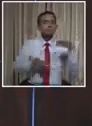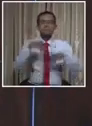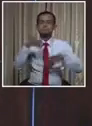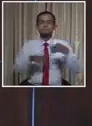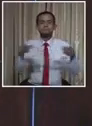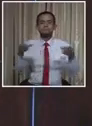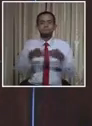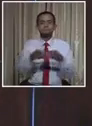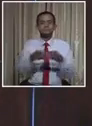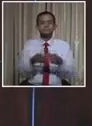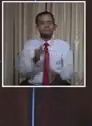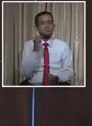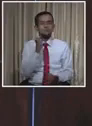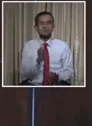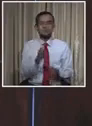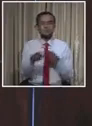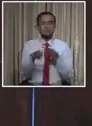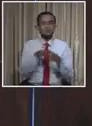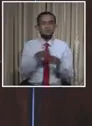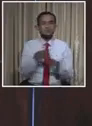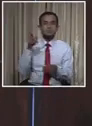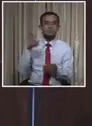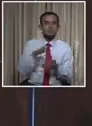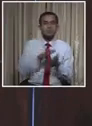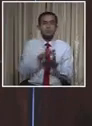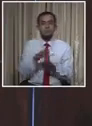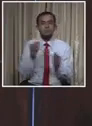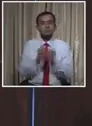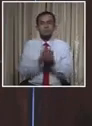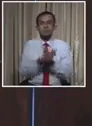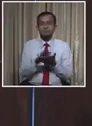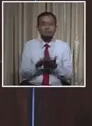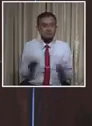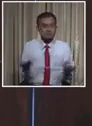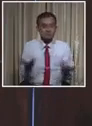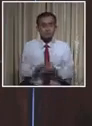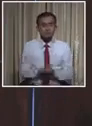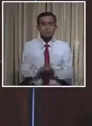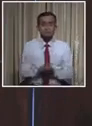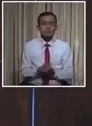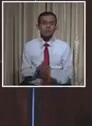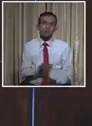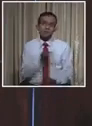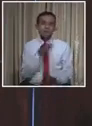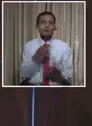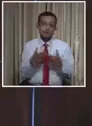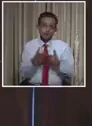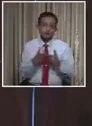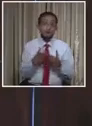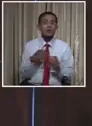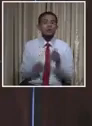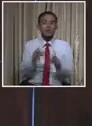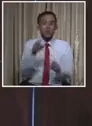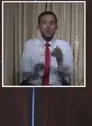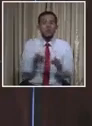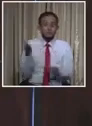දේශපාලනය පටු විදියට මේක තේරු කටයුතු කරන්න සූදානම් කළා තියෙනවා. අපිට ලැජ්ජයි මේ රටේ පුරවැසිය හැටියට